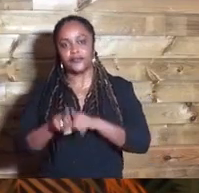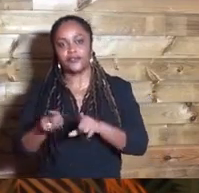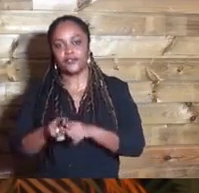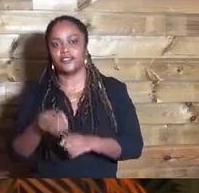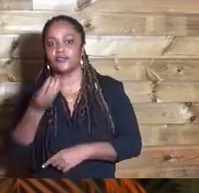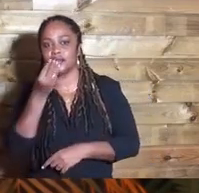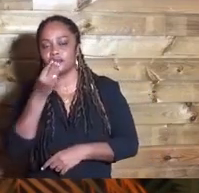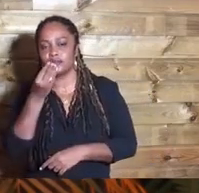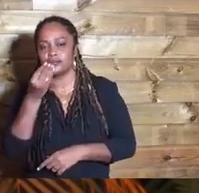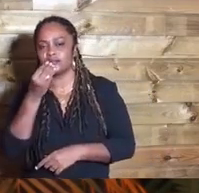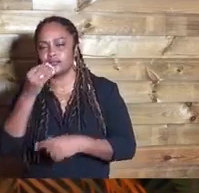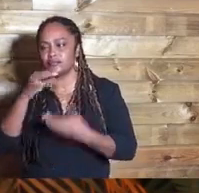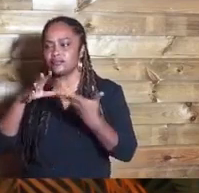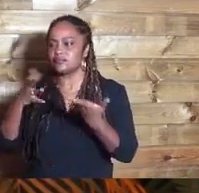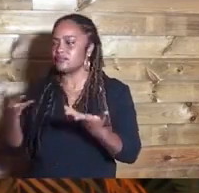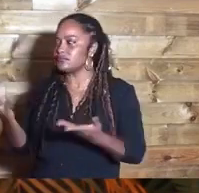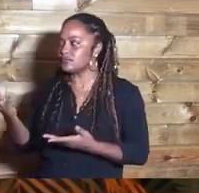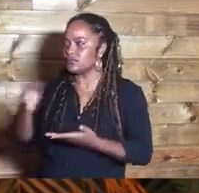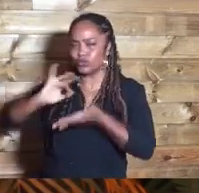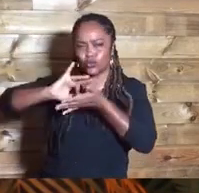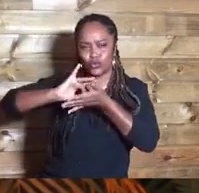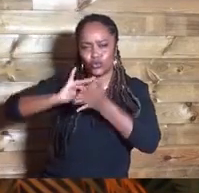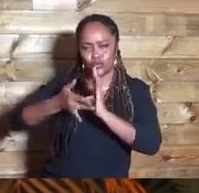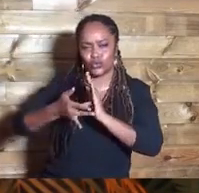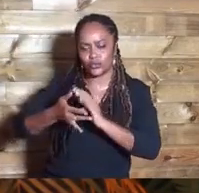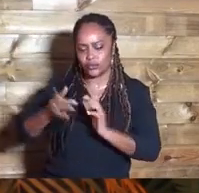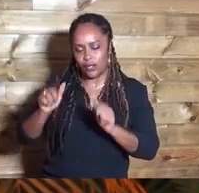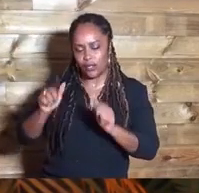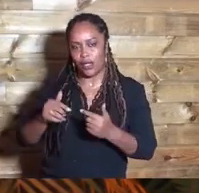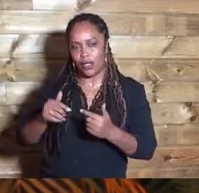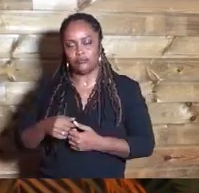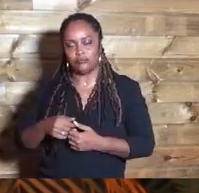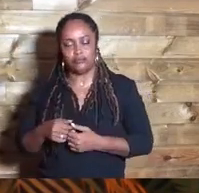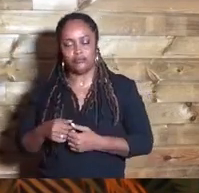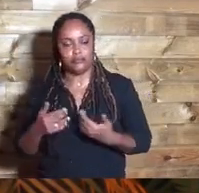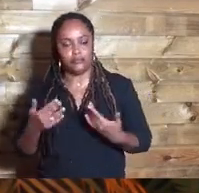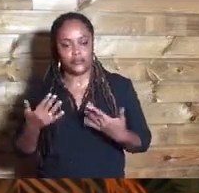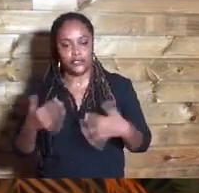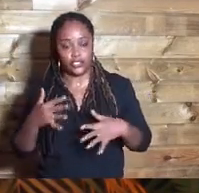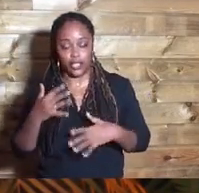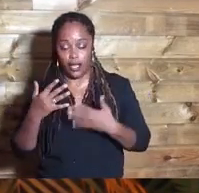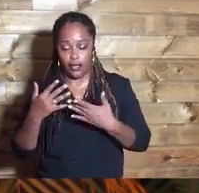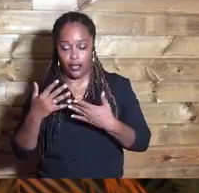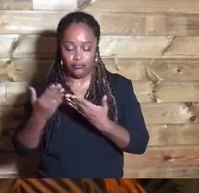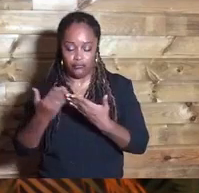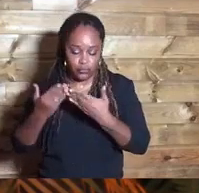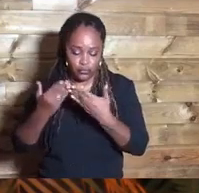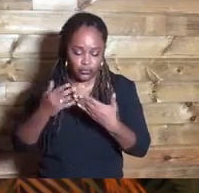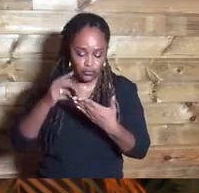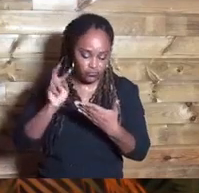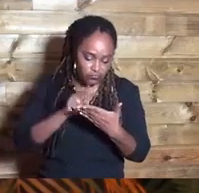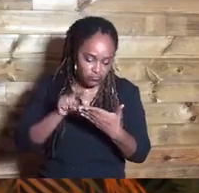alimentaire, nous savons tous, parce que nous l'avons entendu dire un jour ou l'autre, mais aussi parce que des études le démontrent,